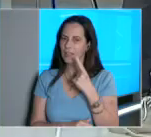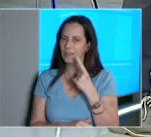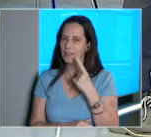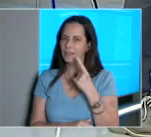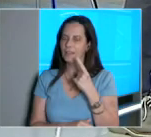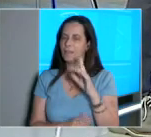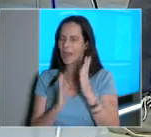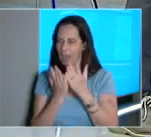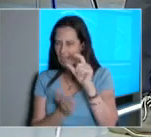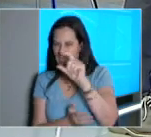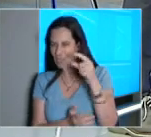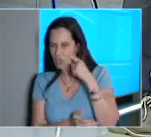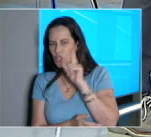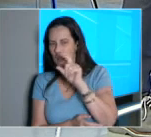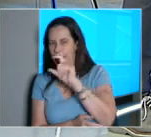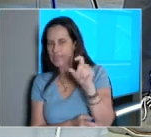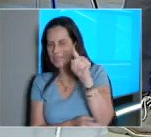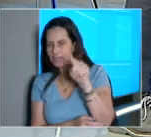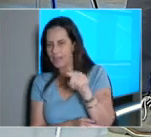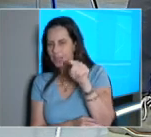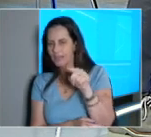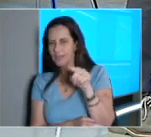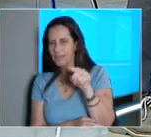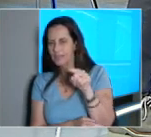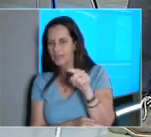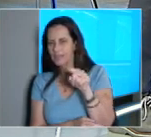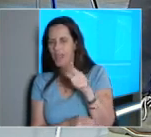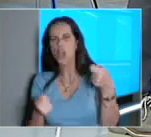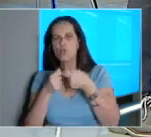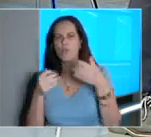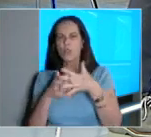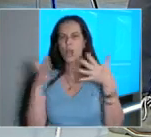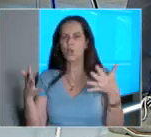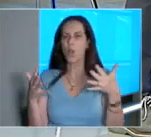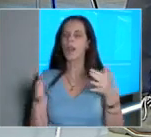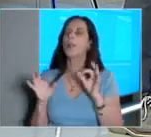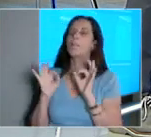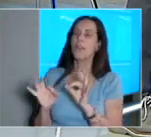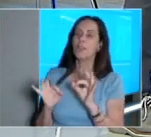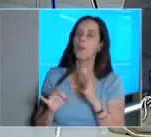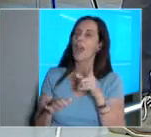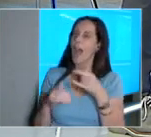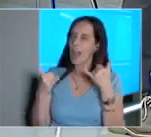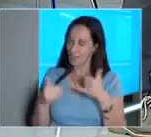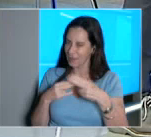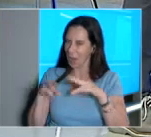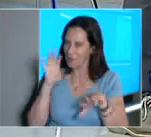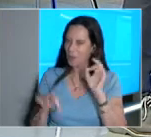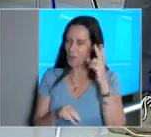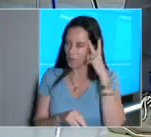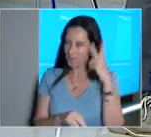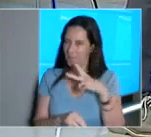הכותר של הספר, אתה רואה מה כתוב שם? איזה ספר? מה השם הספר? לא, השותפות הגדולה. בדיוק. אז אולי עכשיו לקראת הבחירות הוא